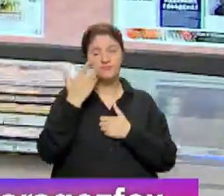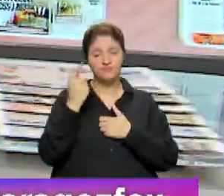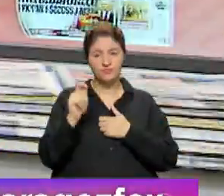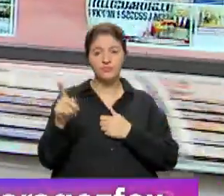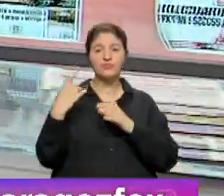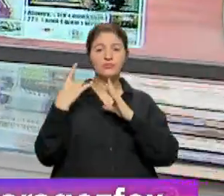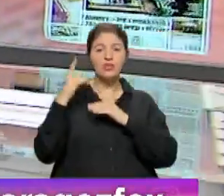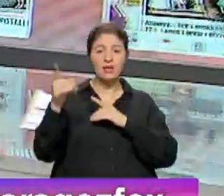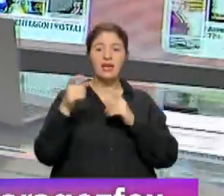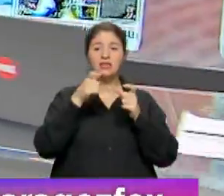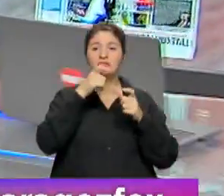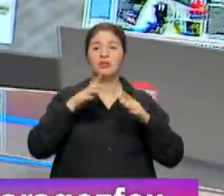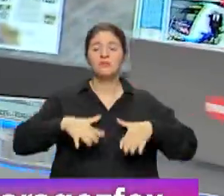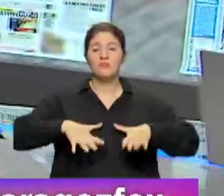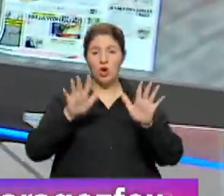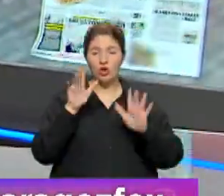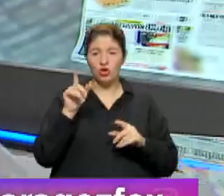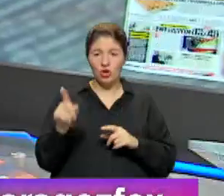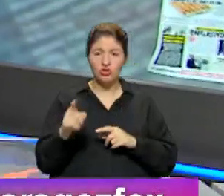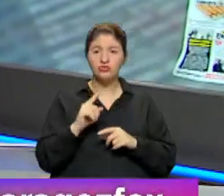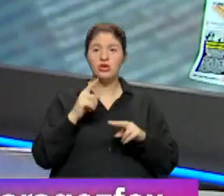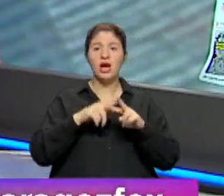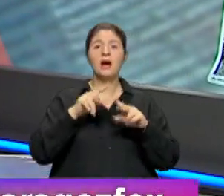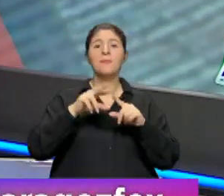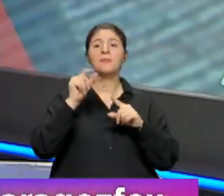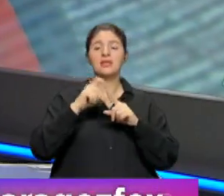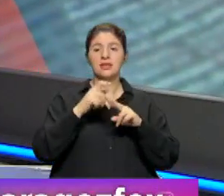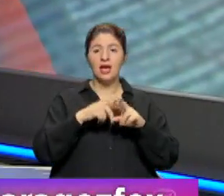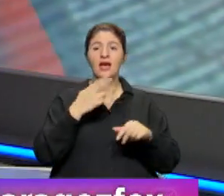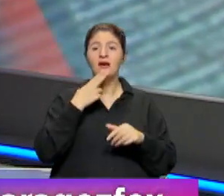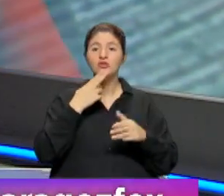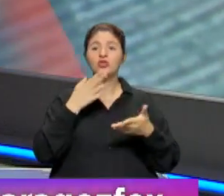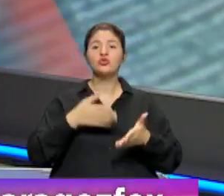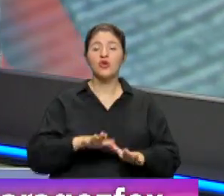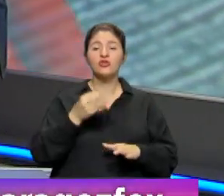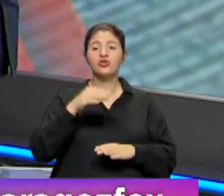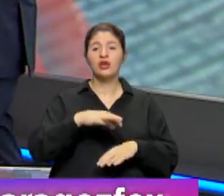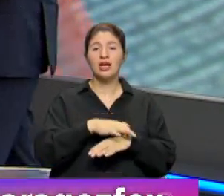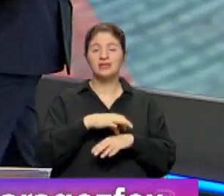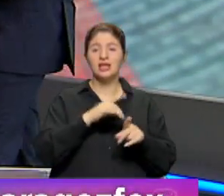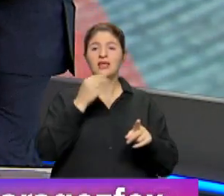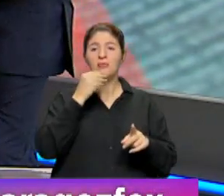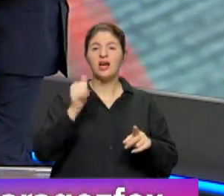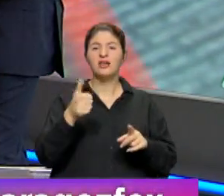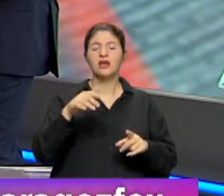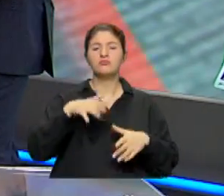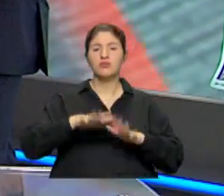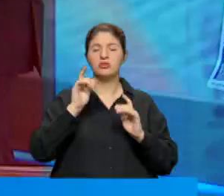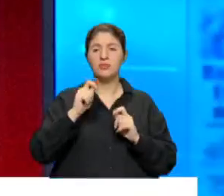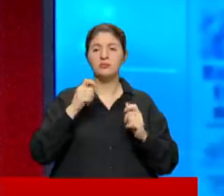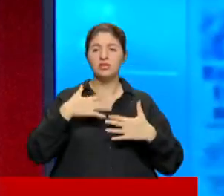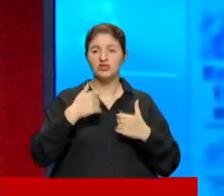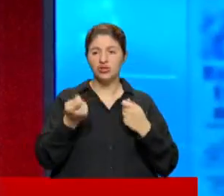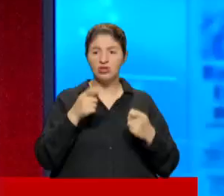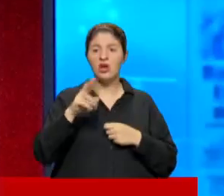Diyarbakır simitli boykot amida haber Diyarbakır Kadın Doğum ve Çocuk Hastalıkları hastanesinde yemek kalitesini protesto eden sağlıkçılar